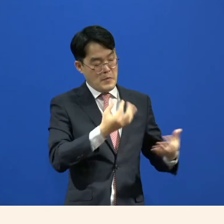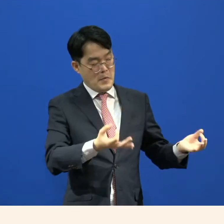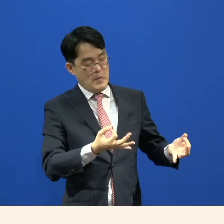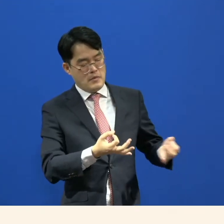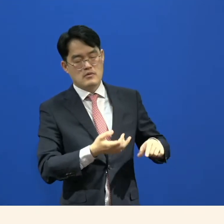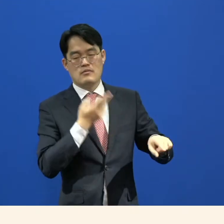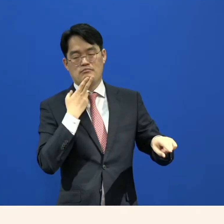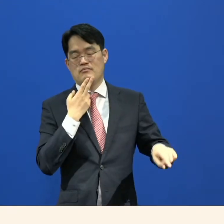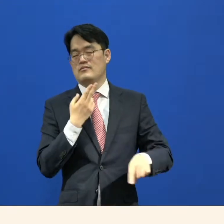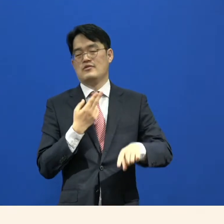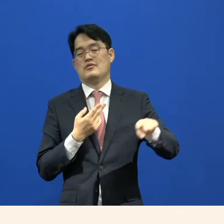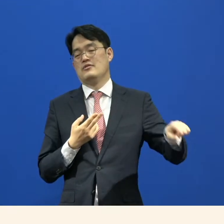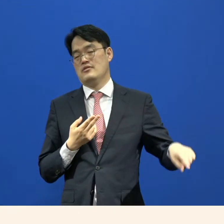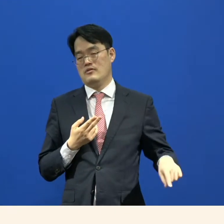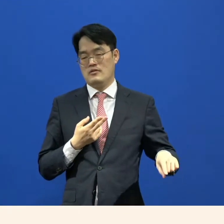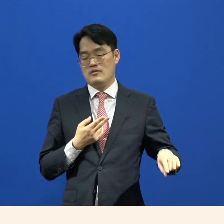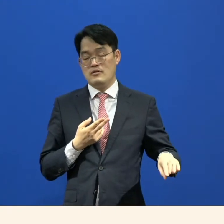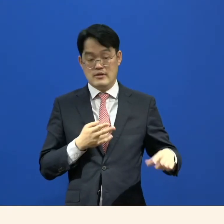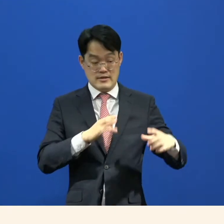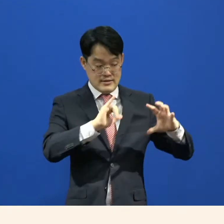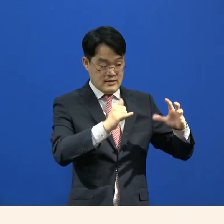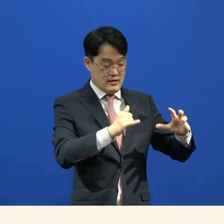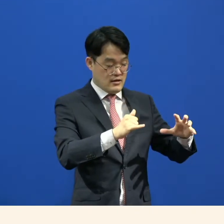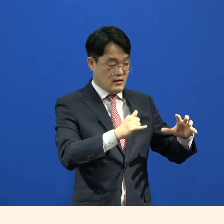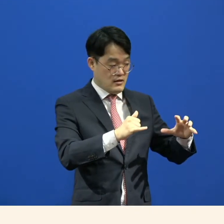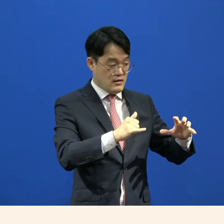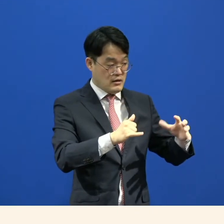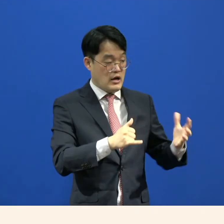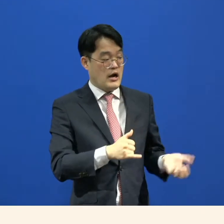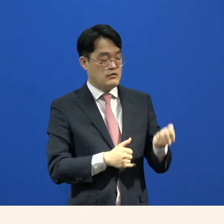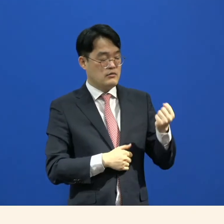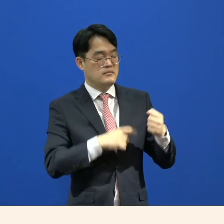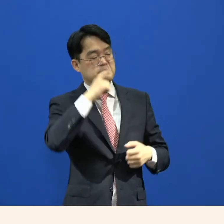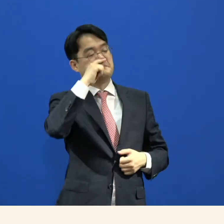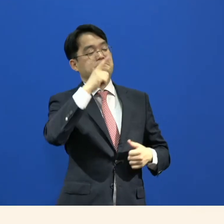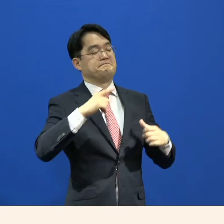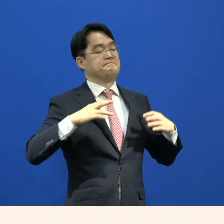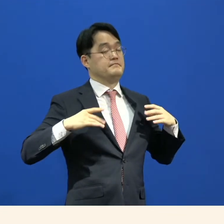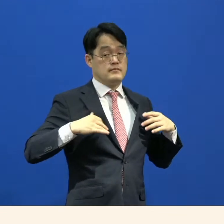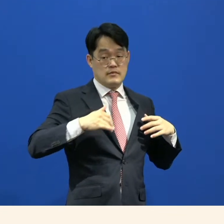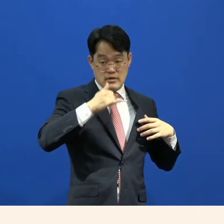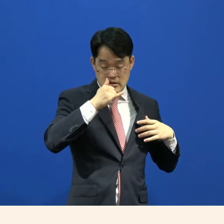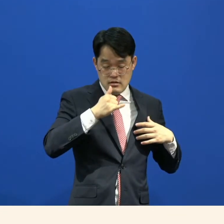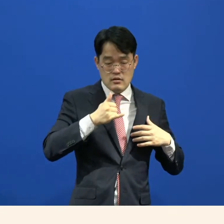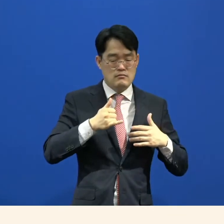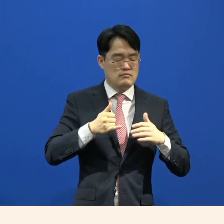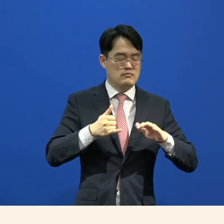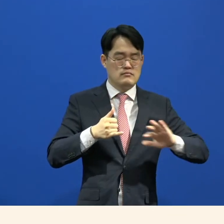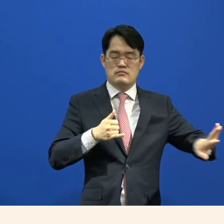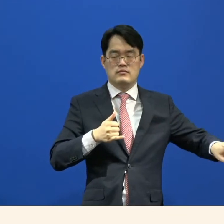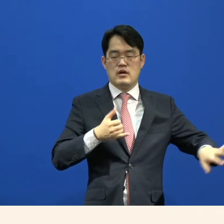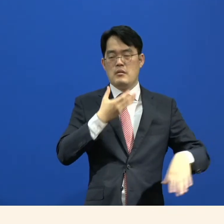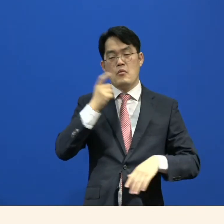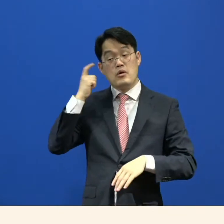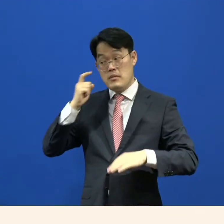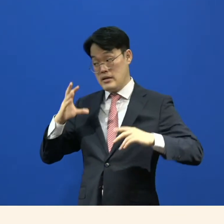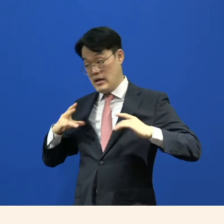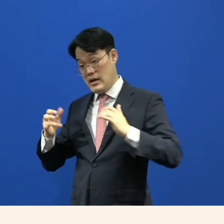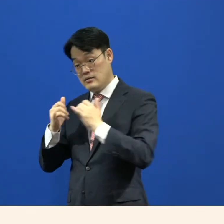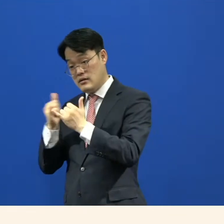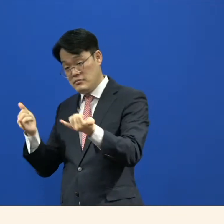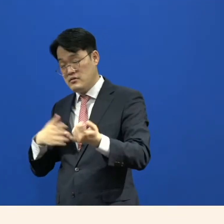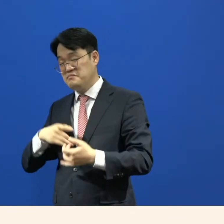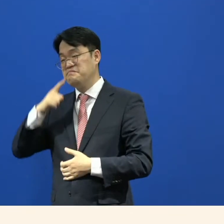있으면 그것에 의해서 사람들이 우쭐 거리는데, 여러분, 이 복음을 자랑하고 십자가를 자랑하는 사람은 그런 것이 아니에요. 우울감에